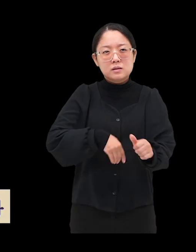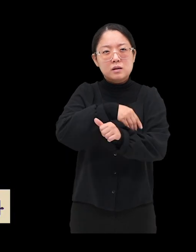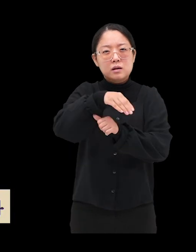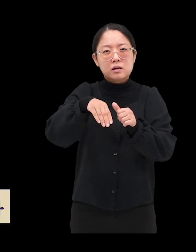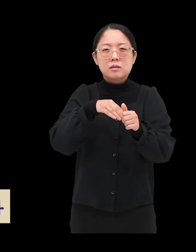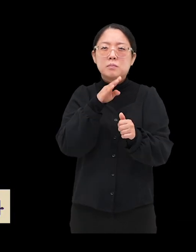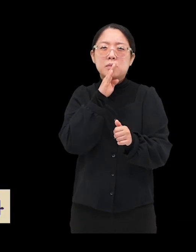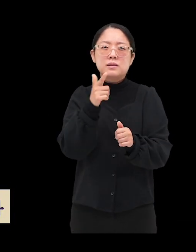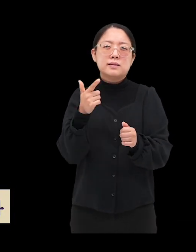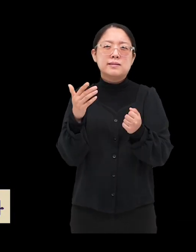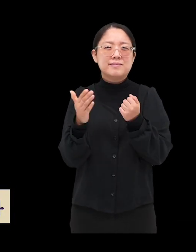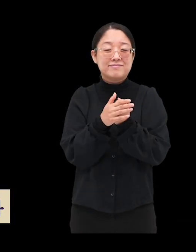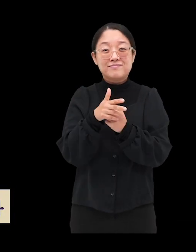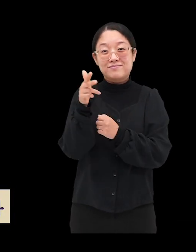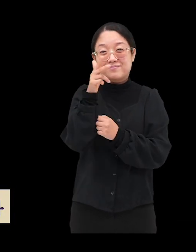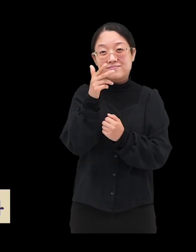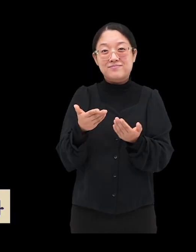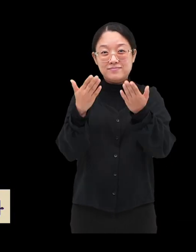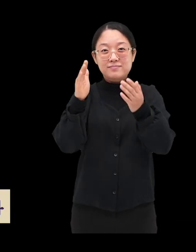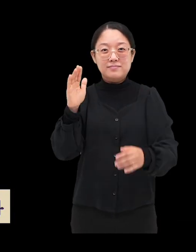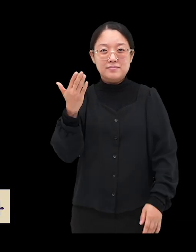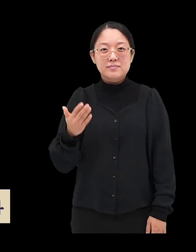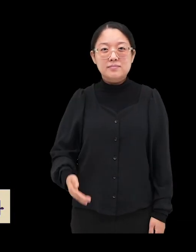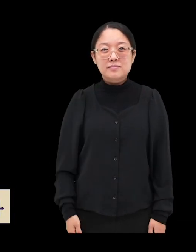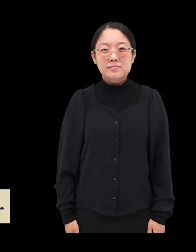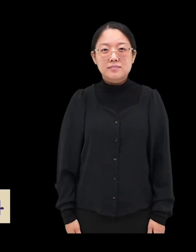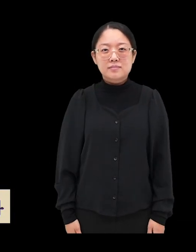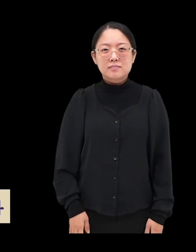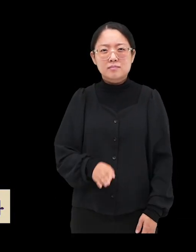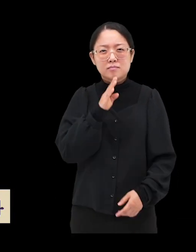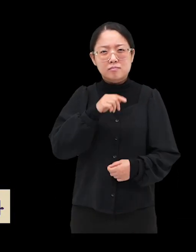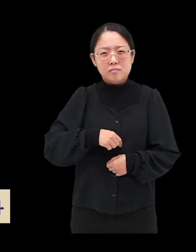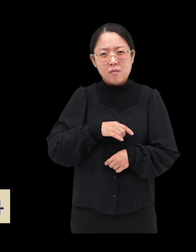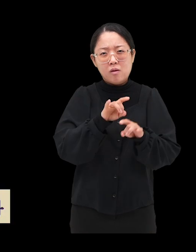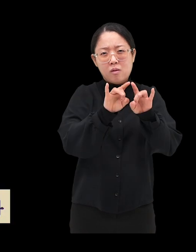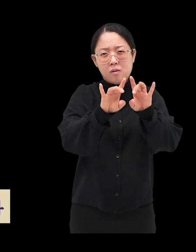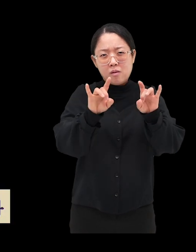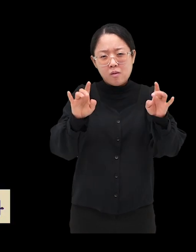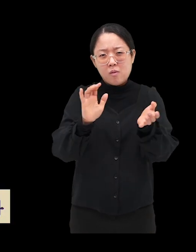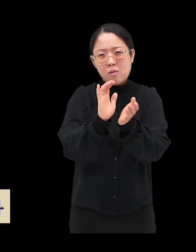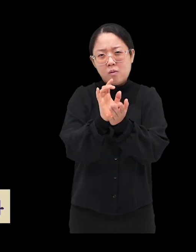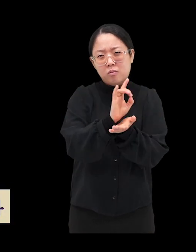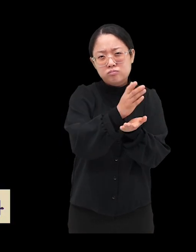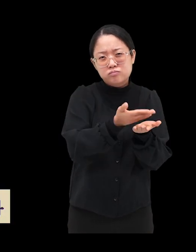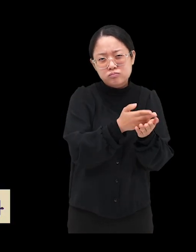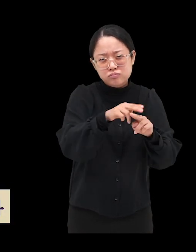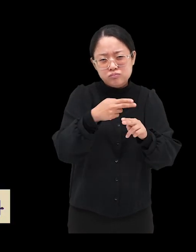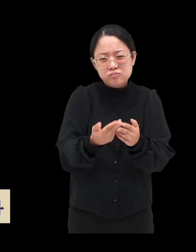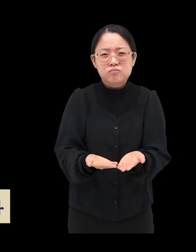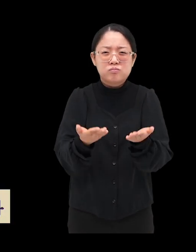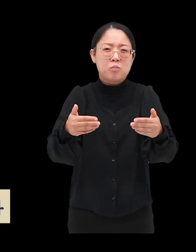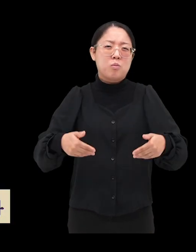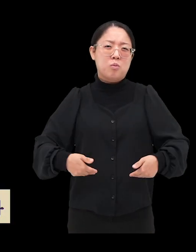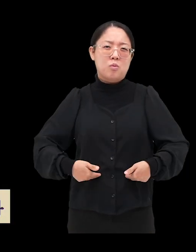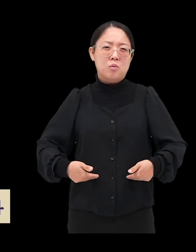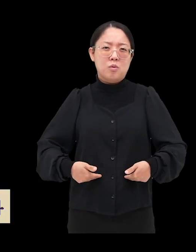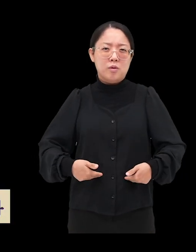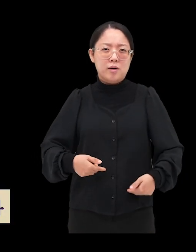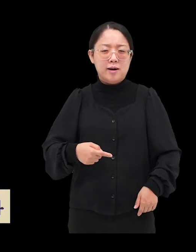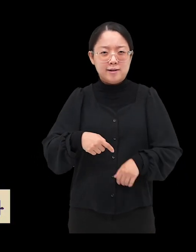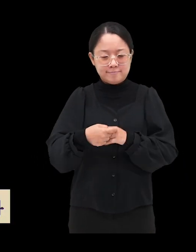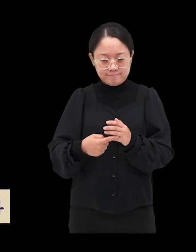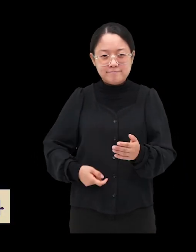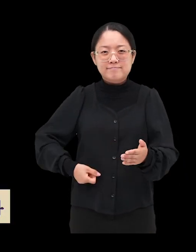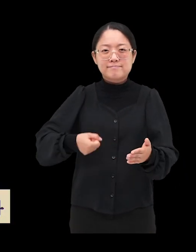상황이 여의치가 않아서 이렇게 영상으로 인사를 드립니다. 사실은 여러분들 한 분 한 분께 꽃 한 송이를 이렇게 선물로 드려야겠다